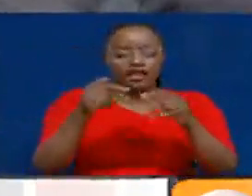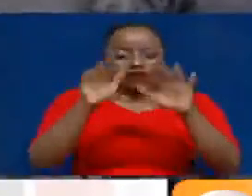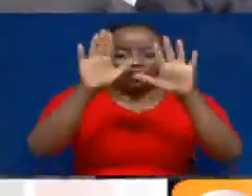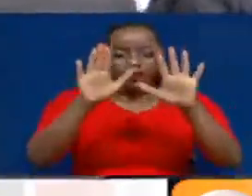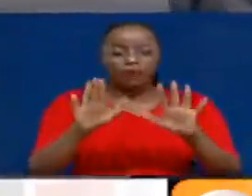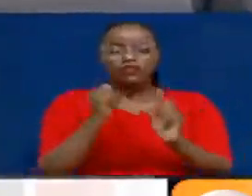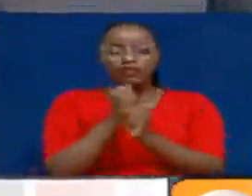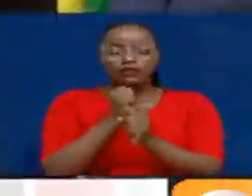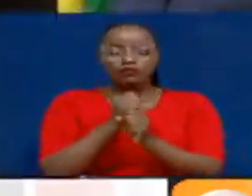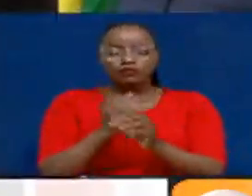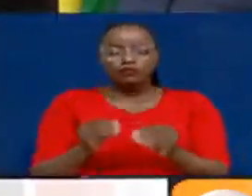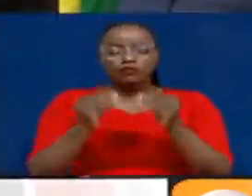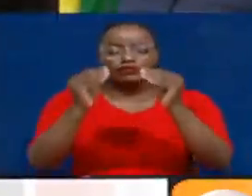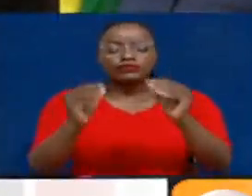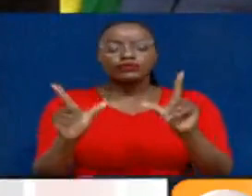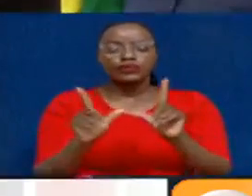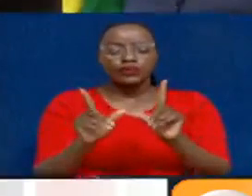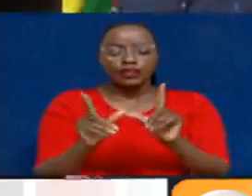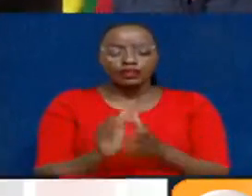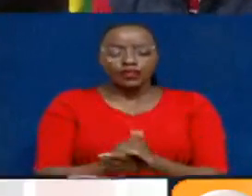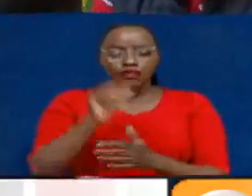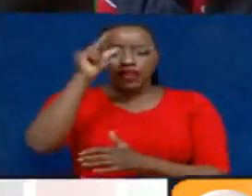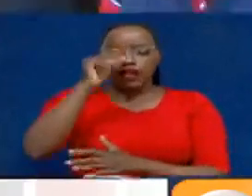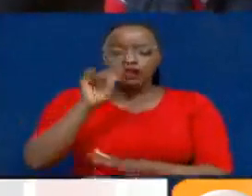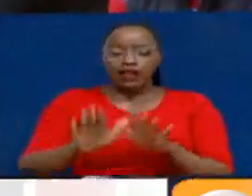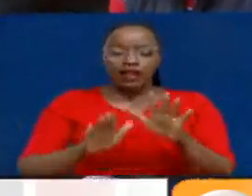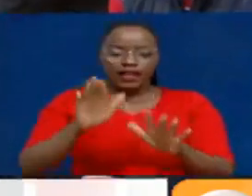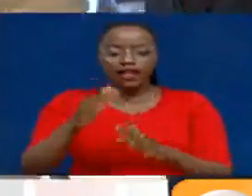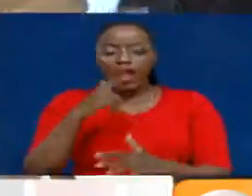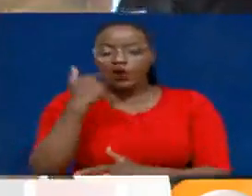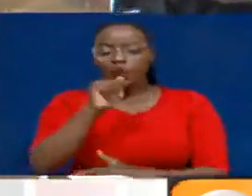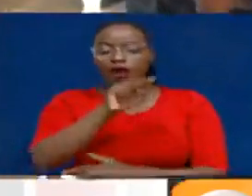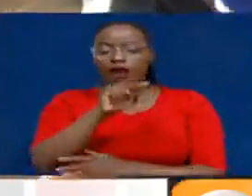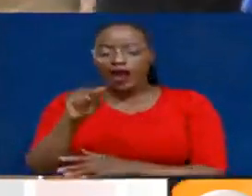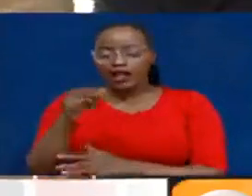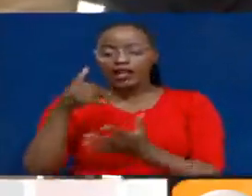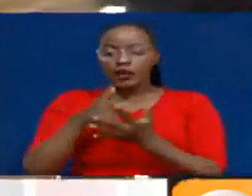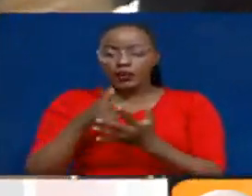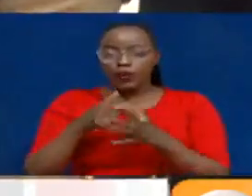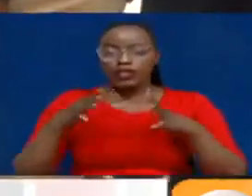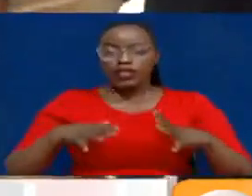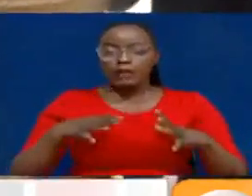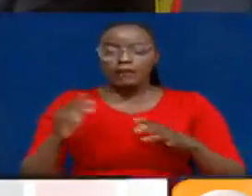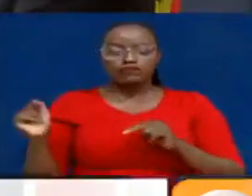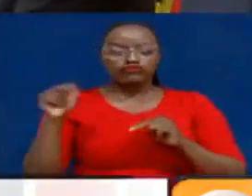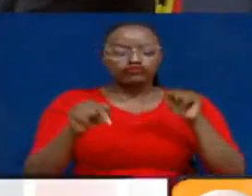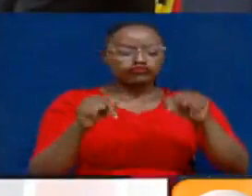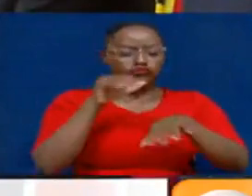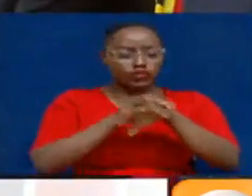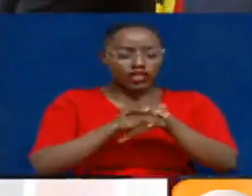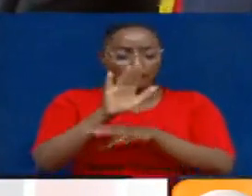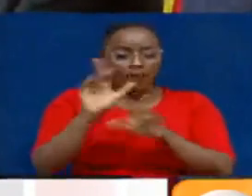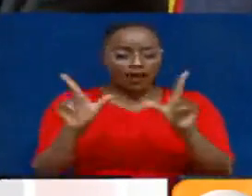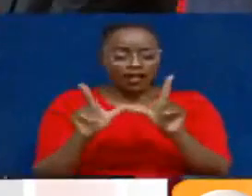ya kukabidhiwa vyeti. Gavana wa Kirinyaga Ann Waiguru akiwa miongoni mwa wale waliofika kupokea